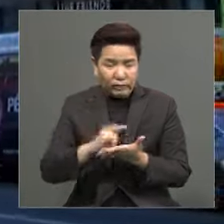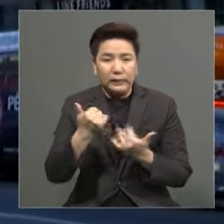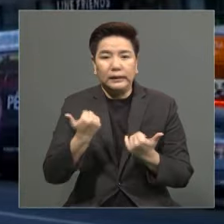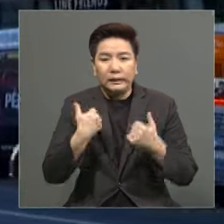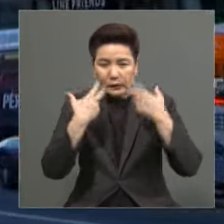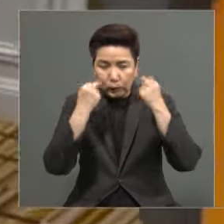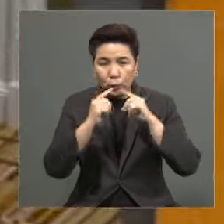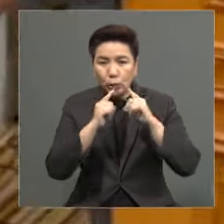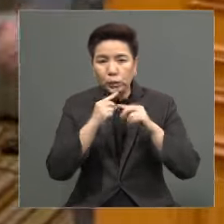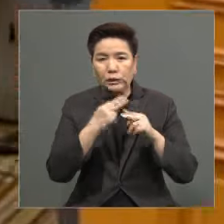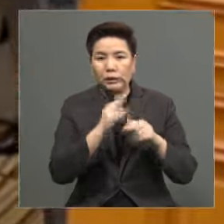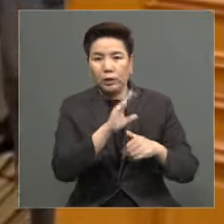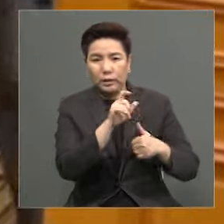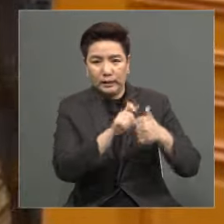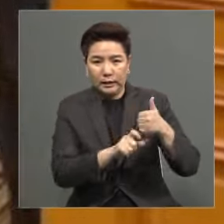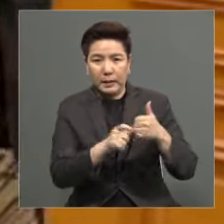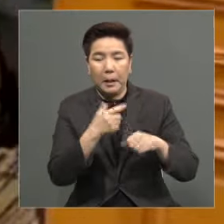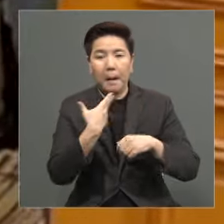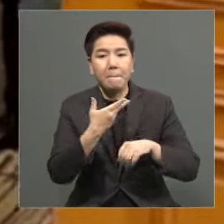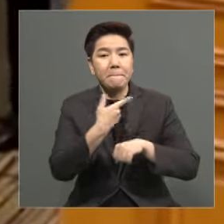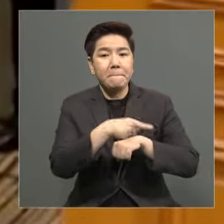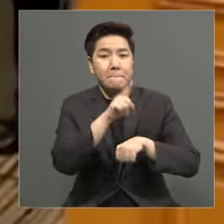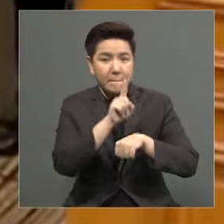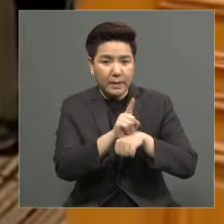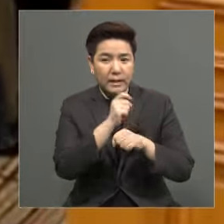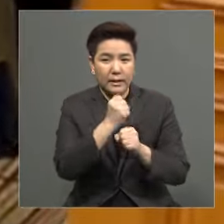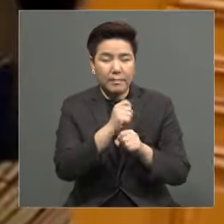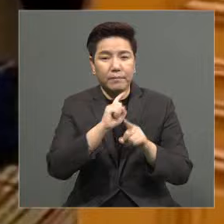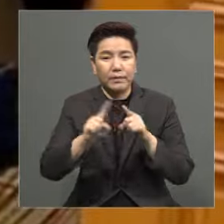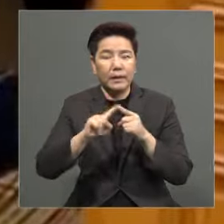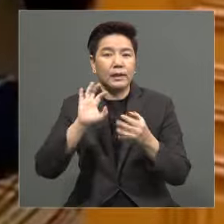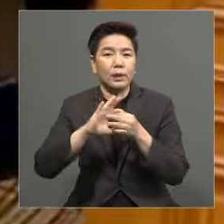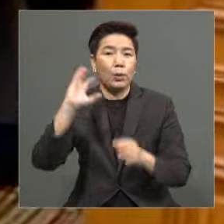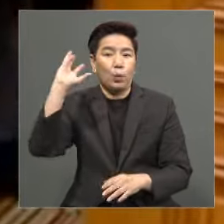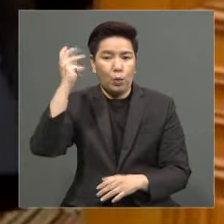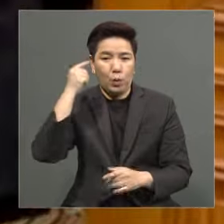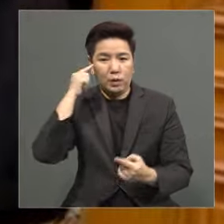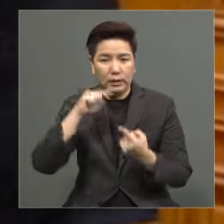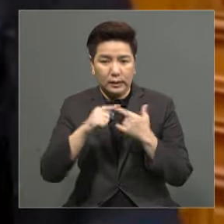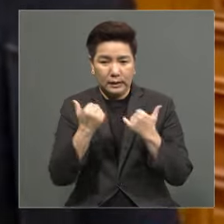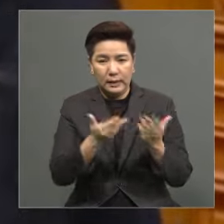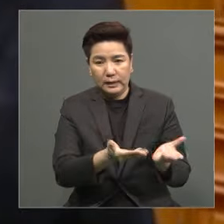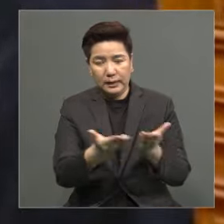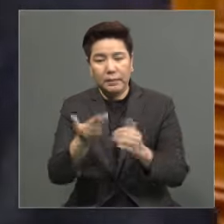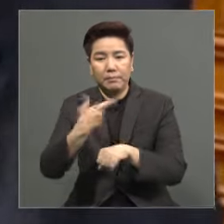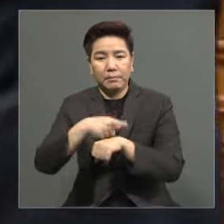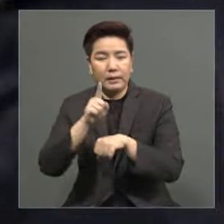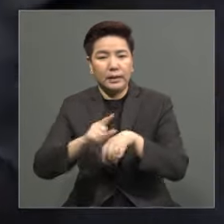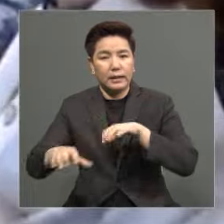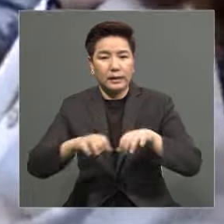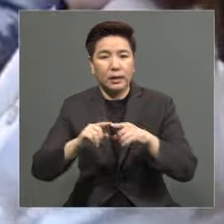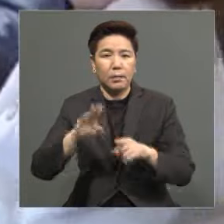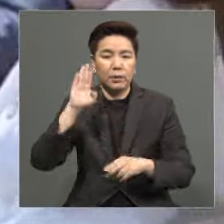ก็มีการหารือกับนายเอวิ่งแทนรองประธานบริหารฝ่ายปฏิบัติงานทั่วโลกนะครับและว่าที่ประธานเจ้าหน้าที่บริหาร